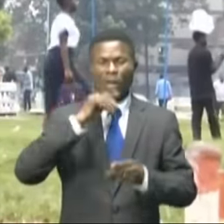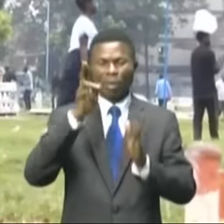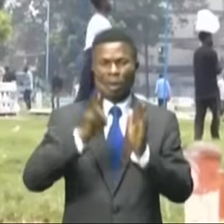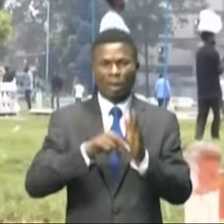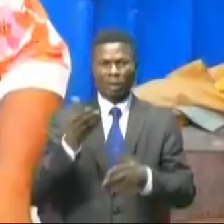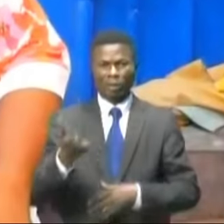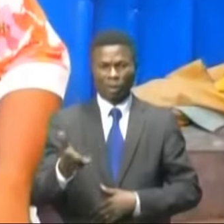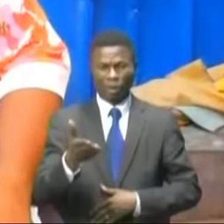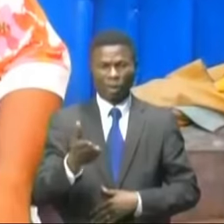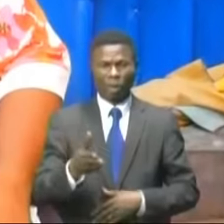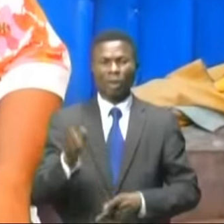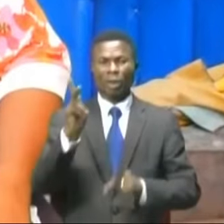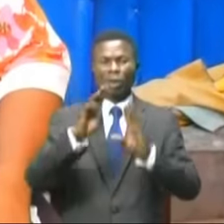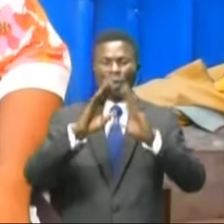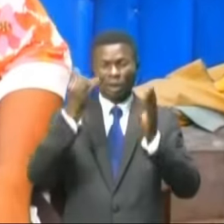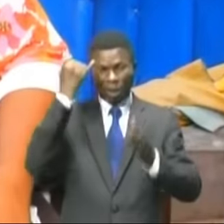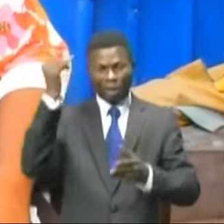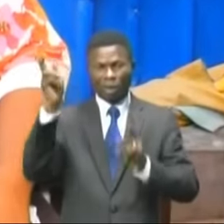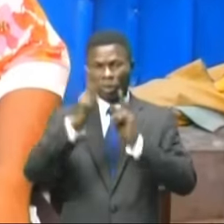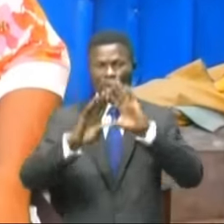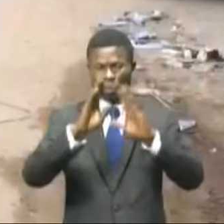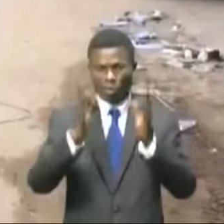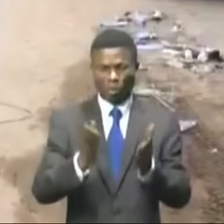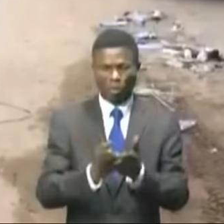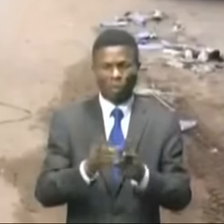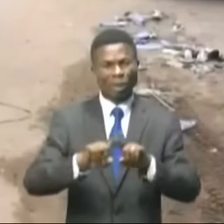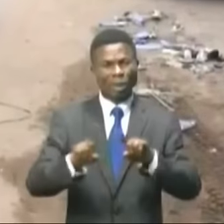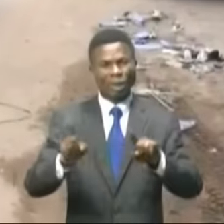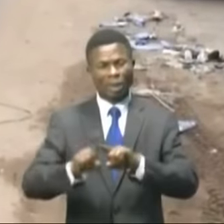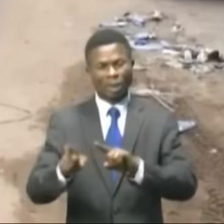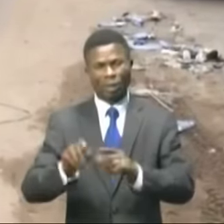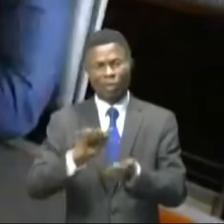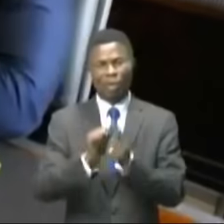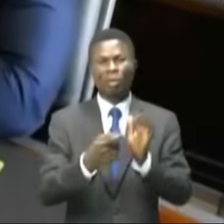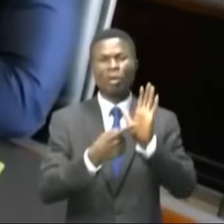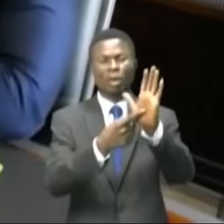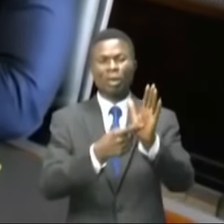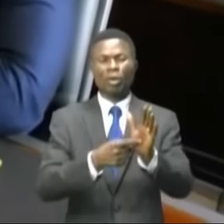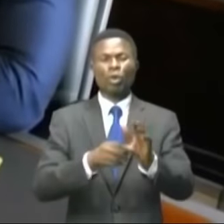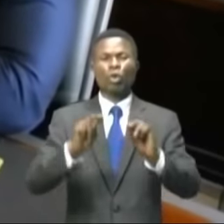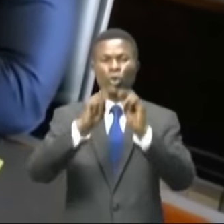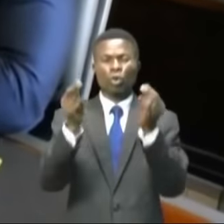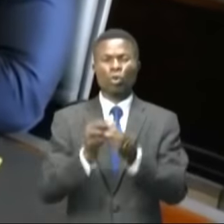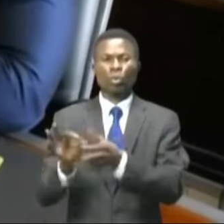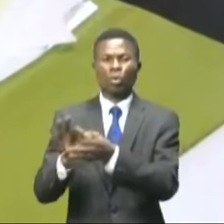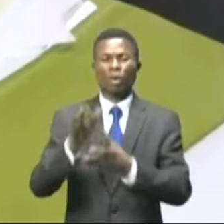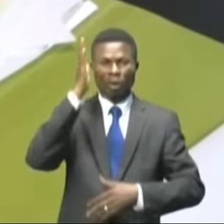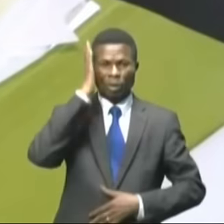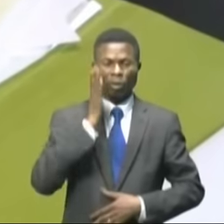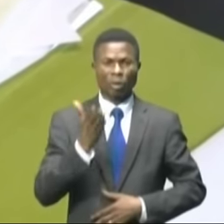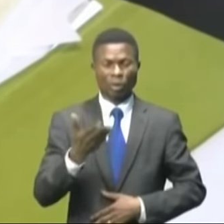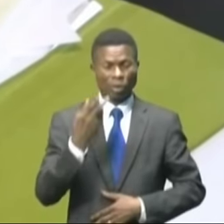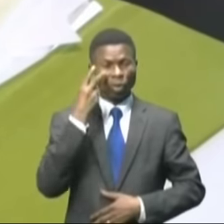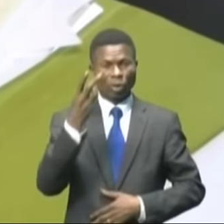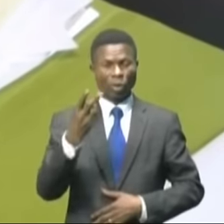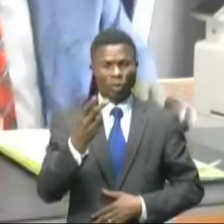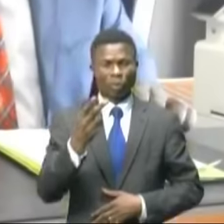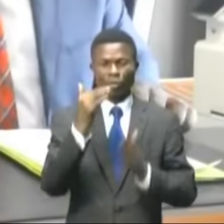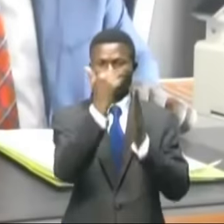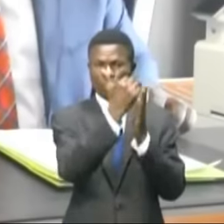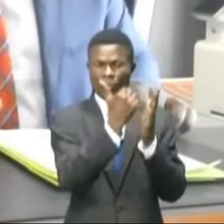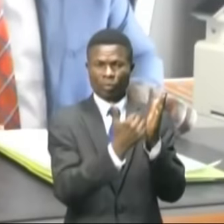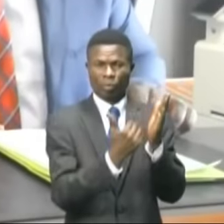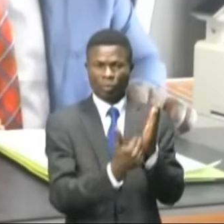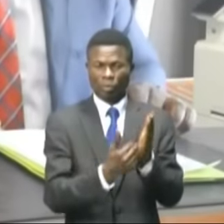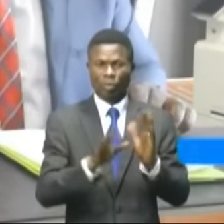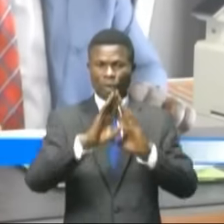Parlement. Les avis de la population restent partagés sur les tickets présentés par les présidiums de l'Union sacrée. Si vous regardez la composition de tous